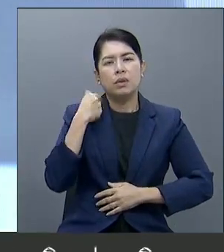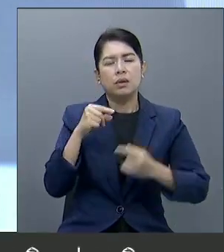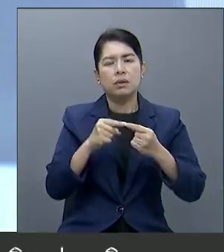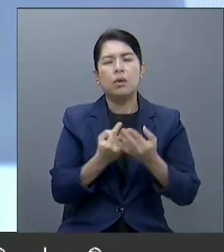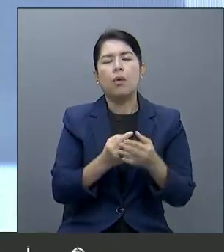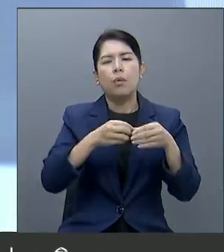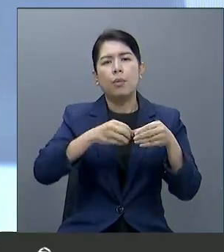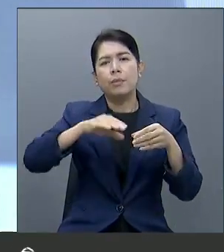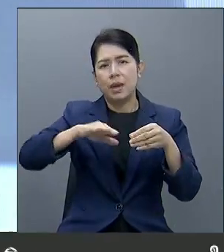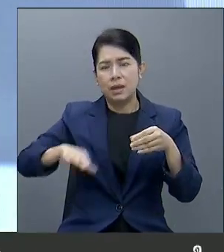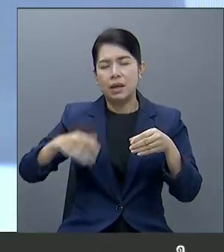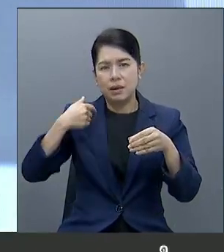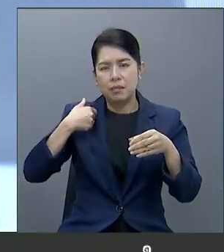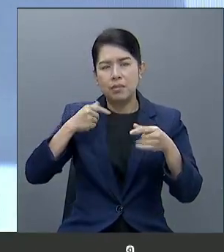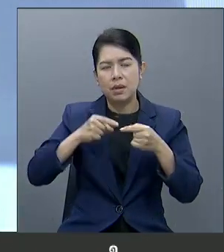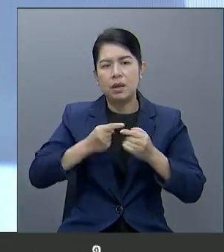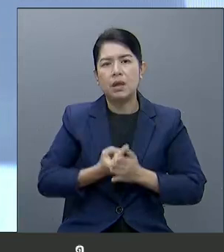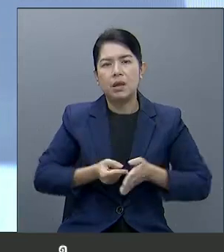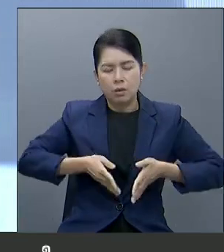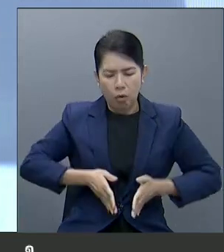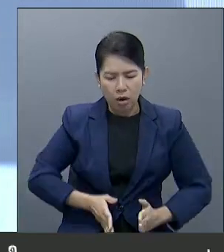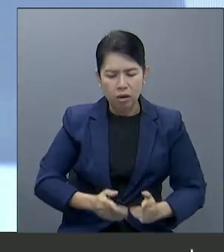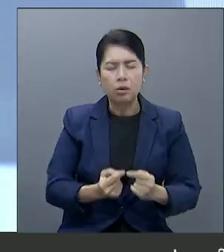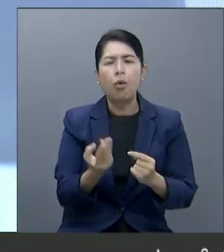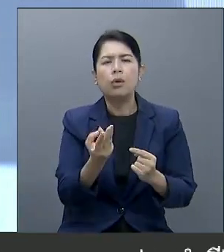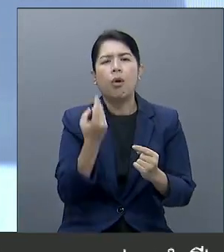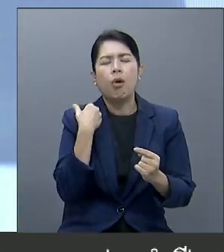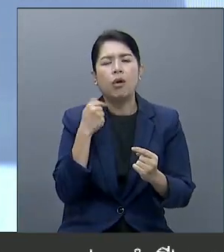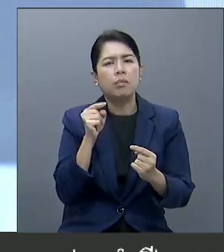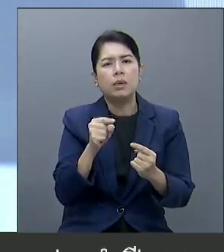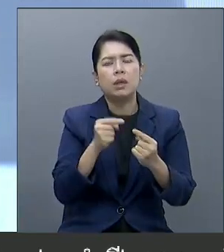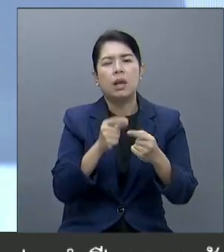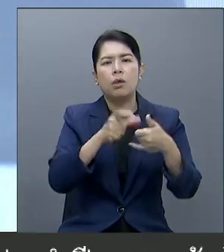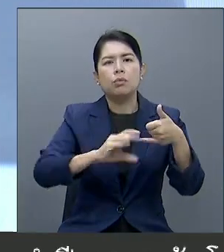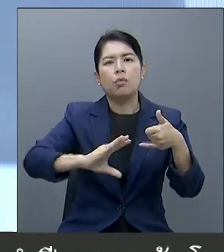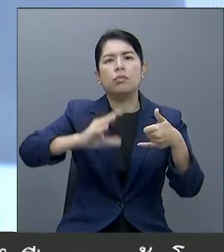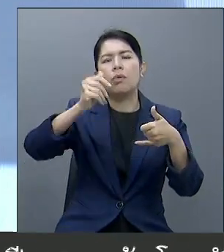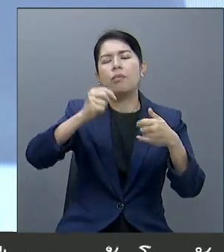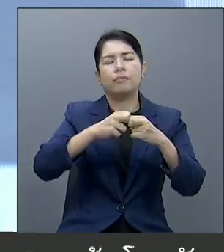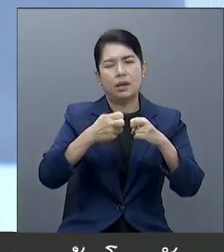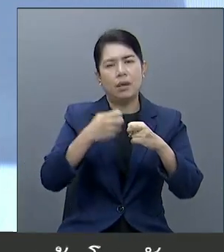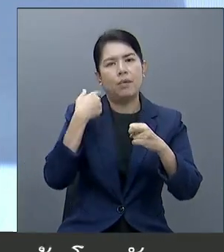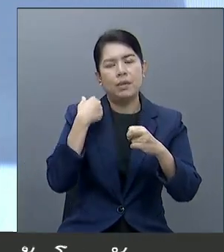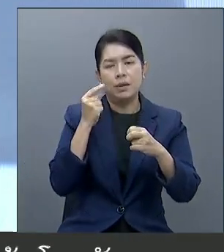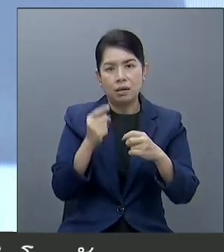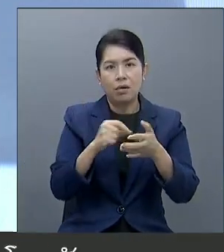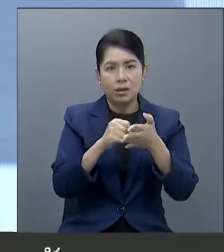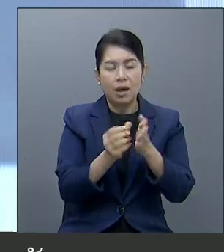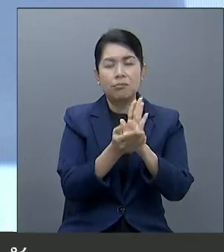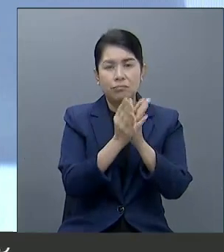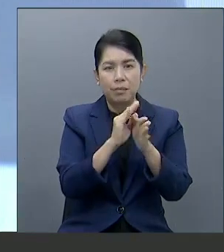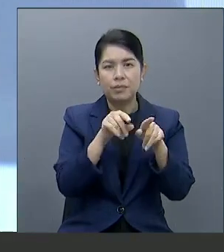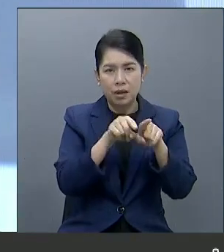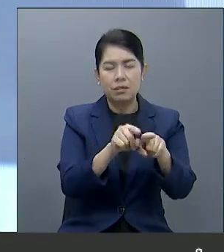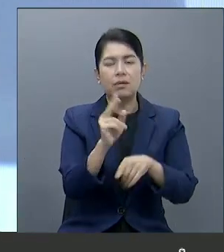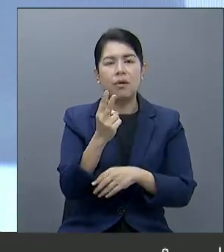งหรือว่าการเติบโตที่ไม่ได้คุณภาพก็เป็นปัญหาที่เราต้องเร่งแก้ไขเช่นเดียวกันค่ะซึ่งต้องบอกว่าปัญหานี้นะคะเป็นปัญหาที่